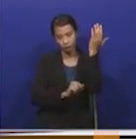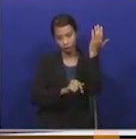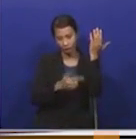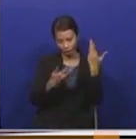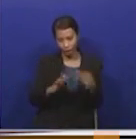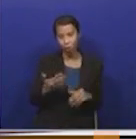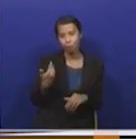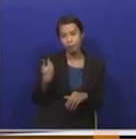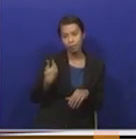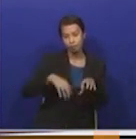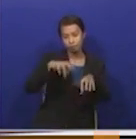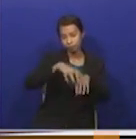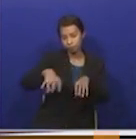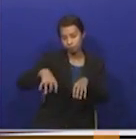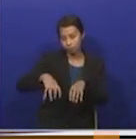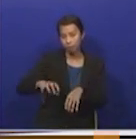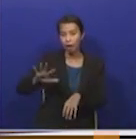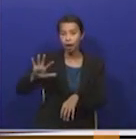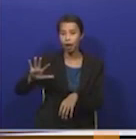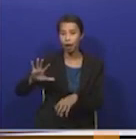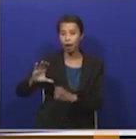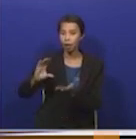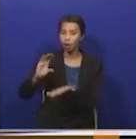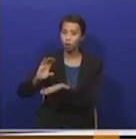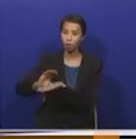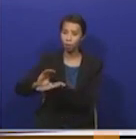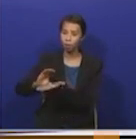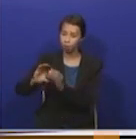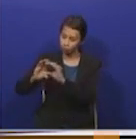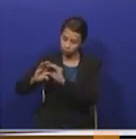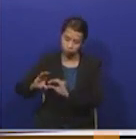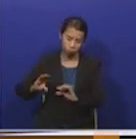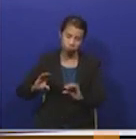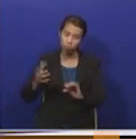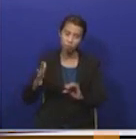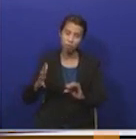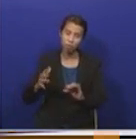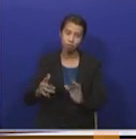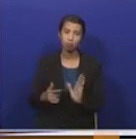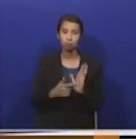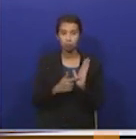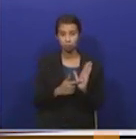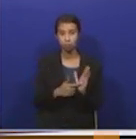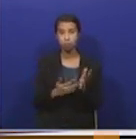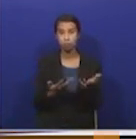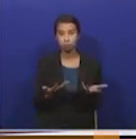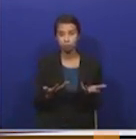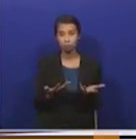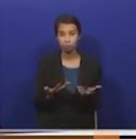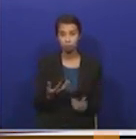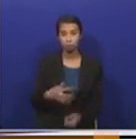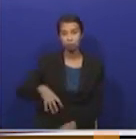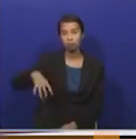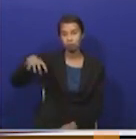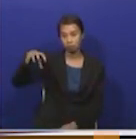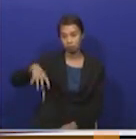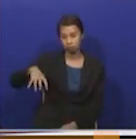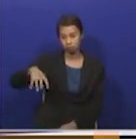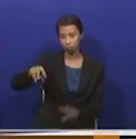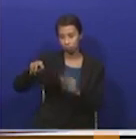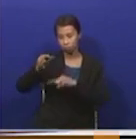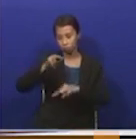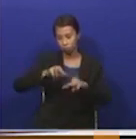านนะคะที่ไม่ได้ตัดเลยนะคะก็คือได้แก่กองอำนวยการรักษาความมั่นค